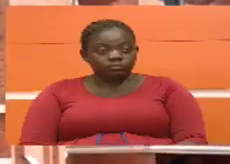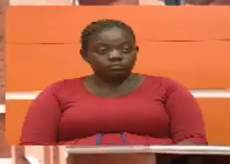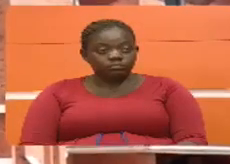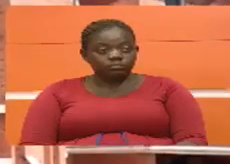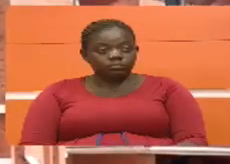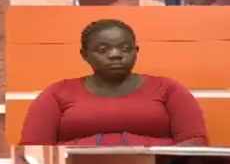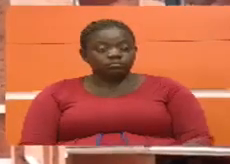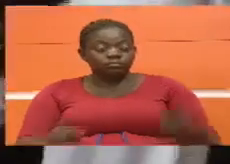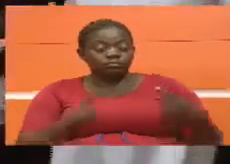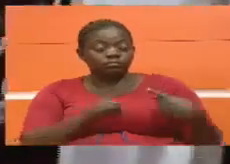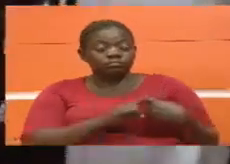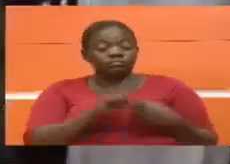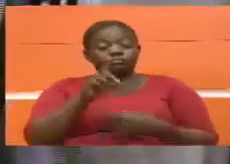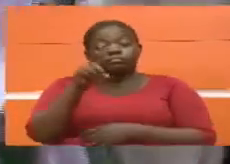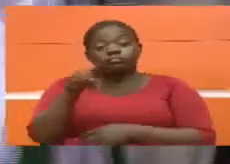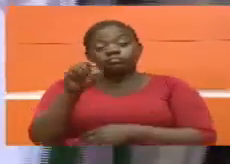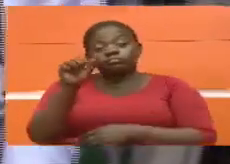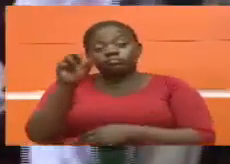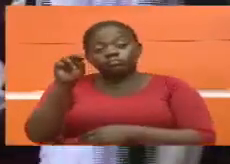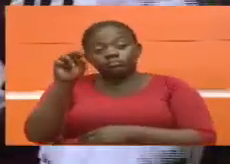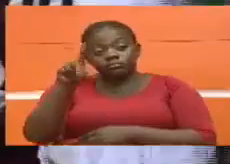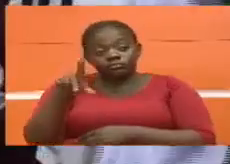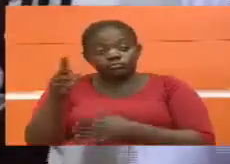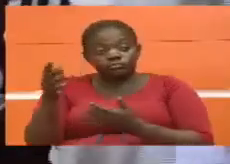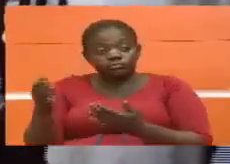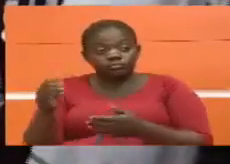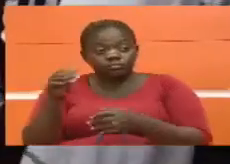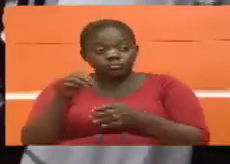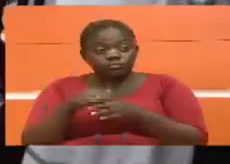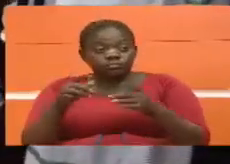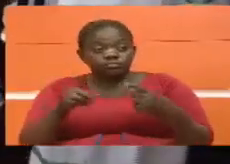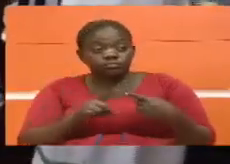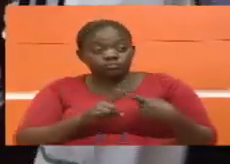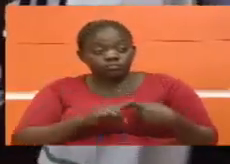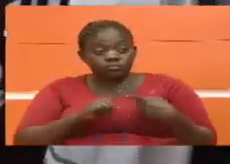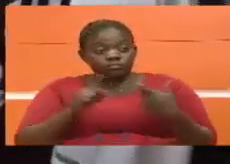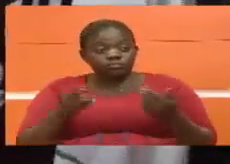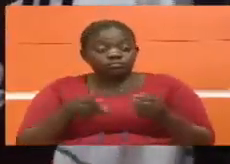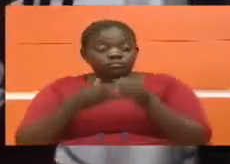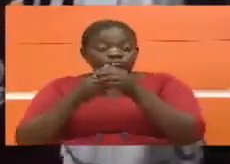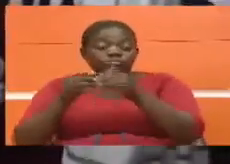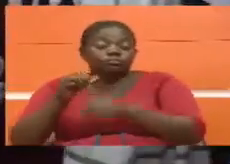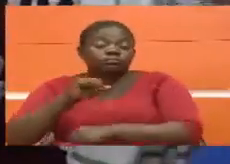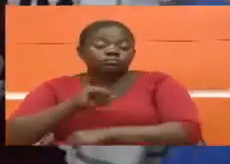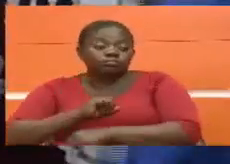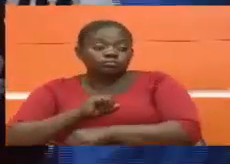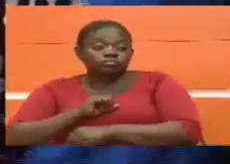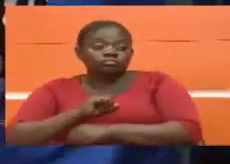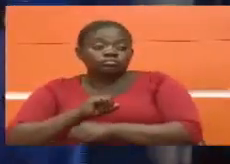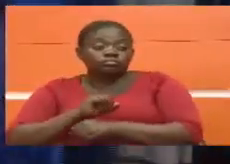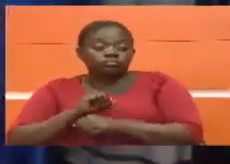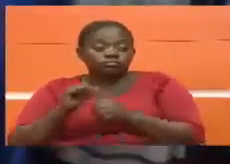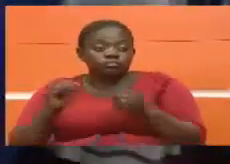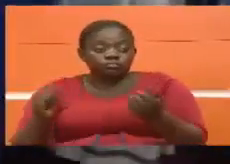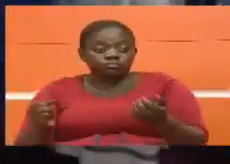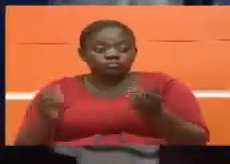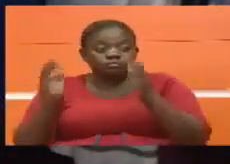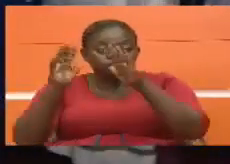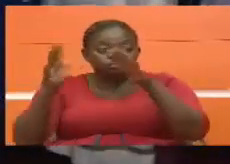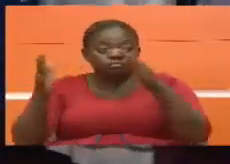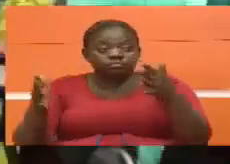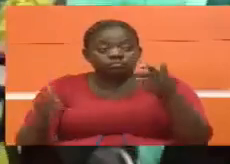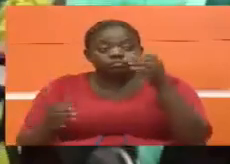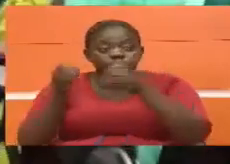Lutikko y'omutukuvu Pauli Namirembe okubyako bugule ng'omulabirizi we Namirembe Kityolu walira akulembeddemu okugatta abagole mu kikungo. Omukolo gw'ekika kino gwasibye